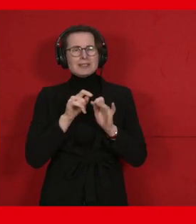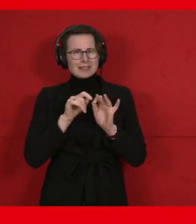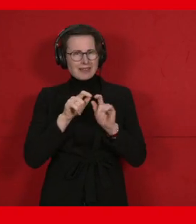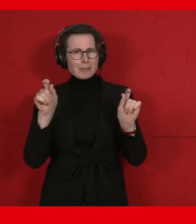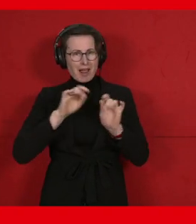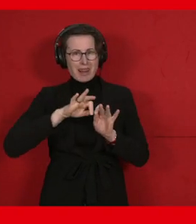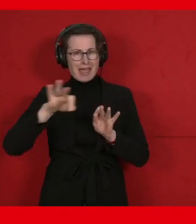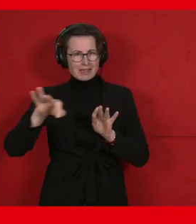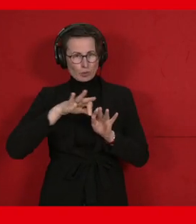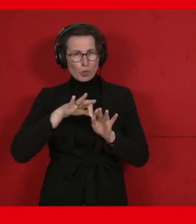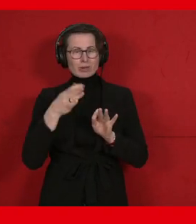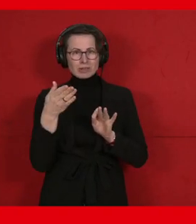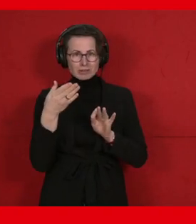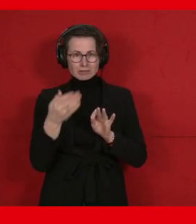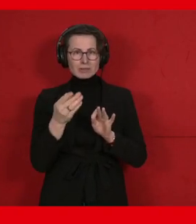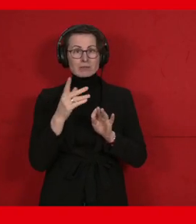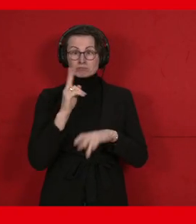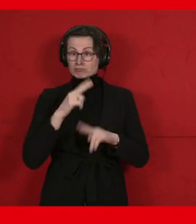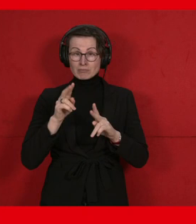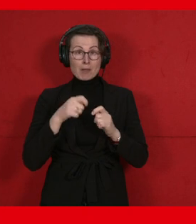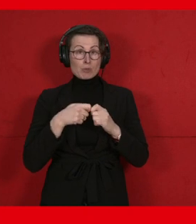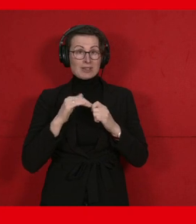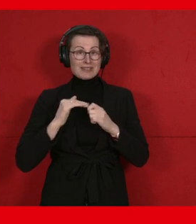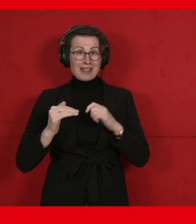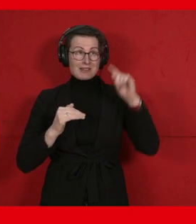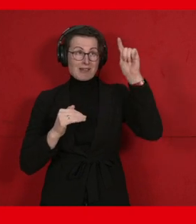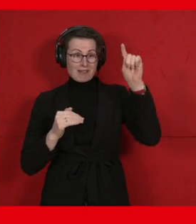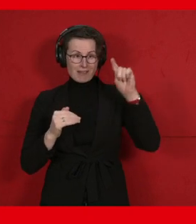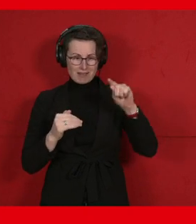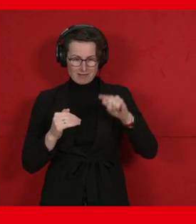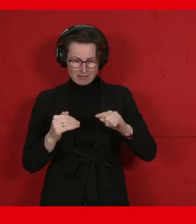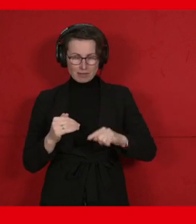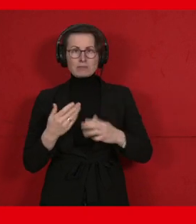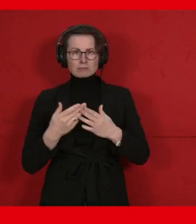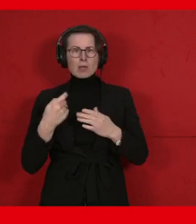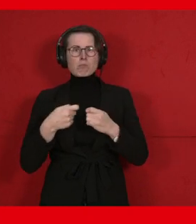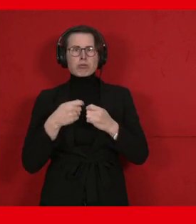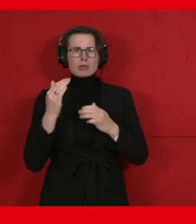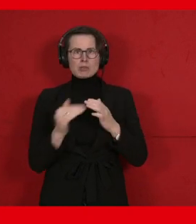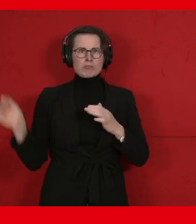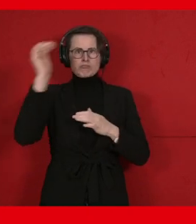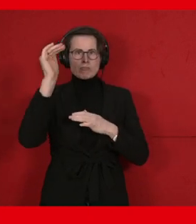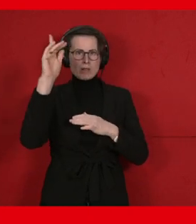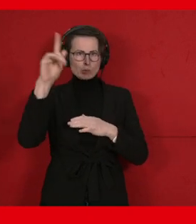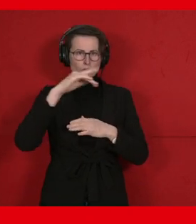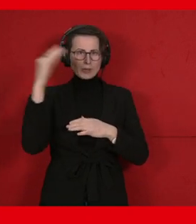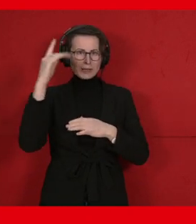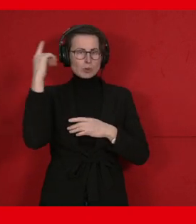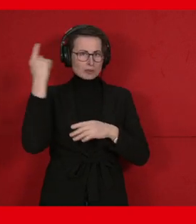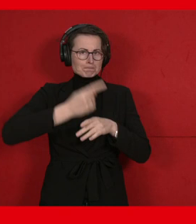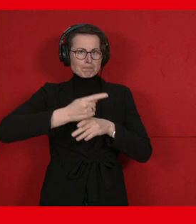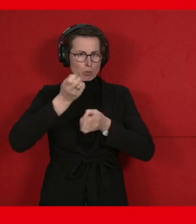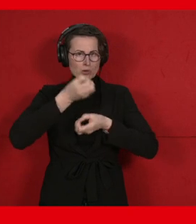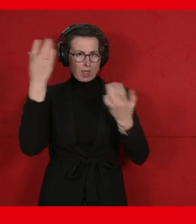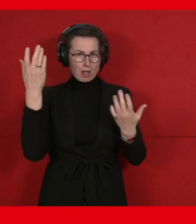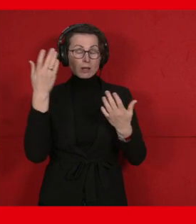Leitungen, das geht eben über verschiedene Bundesländer und das muss aus dem Bund kommen und zwar ziemlich deutlich und klar. Und dann letztendlich muss es